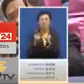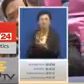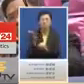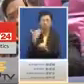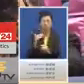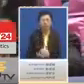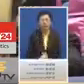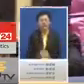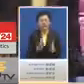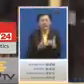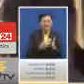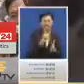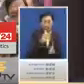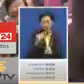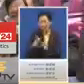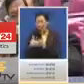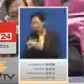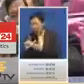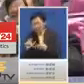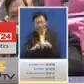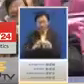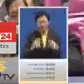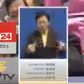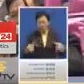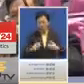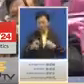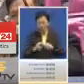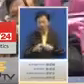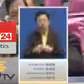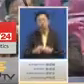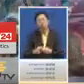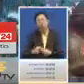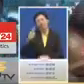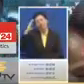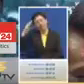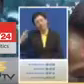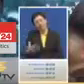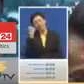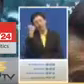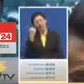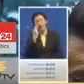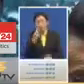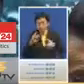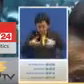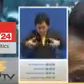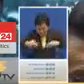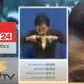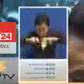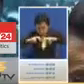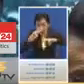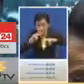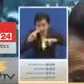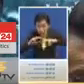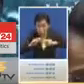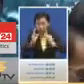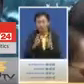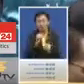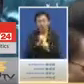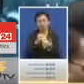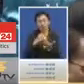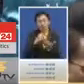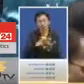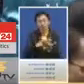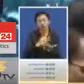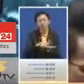สีซึ่งเราฟัดกันมาจนเป็นข้ออ้างให้ท่านต้องยึดอำนาจท่านไปอ่านงานวิจัยไหมครับนักวิชาการเขาวิจัย